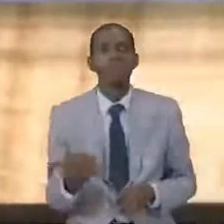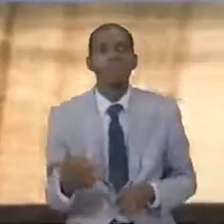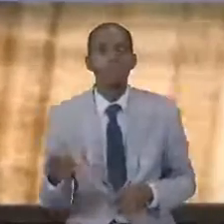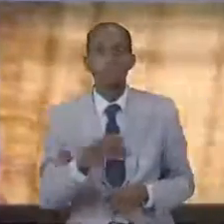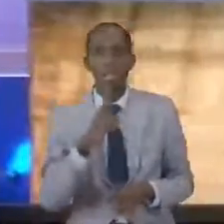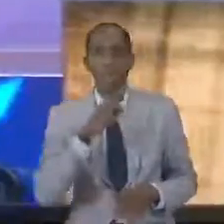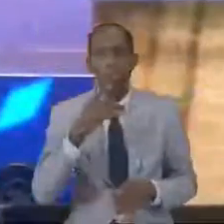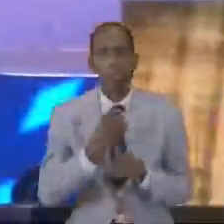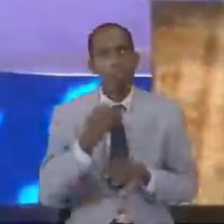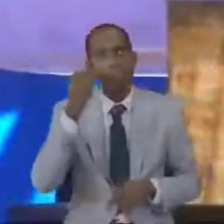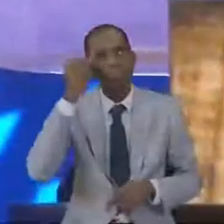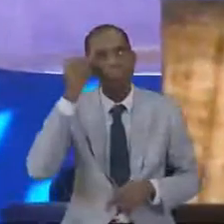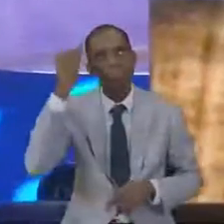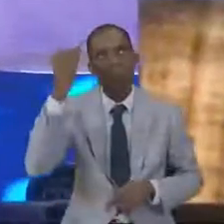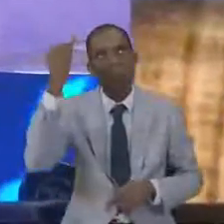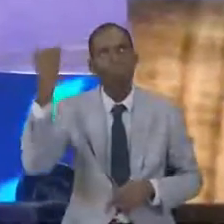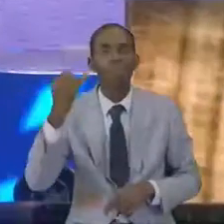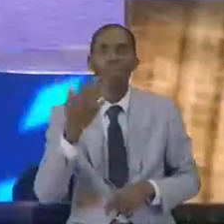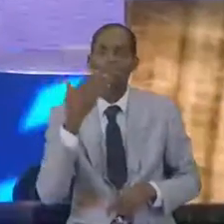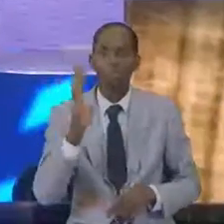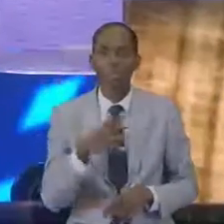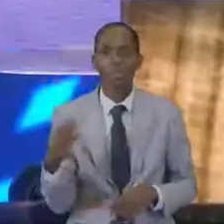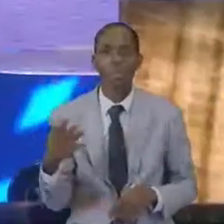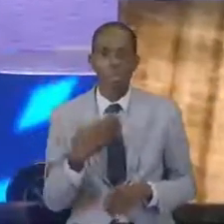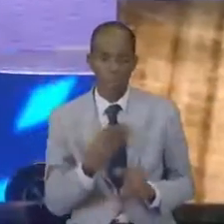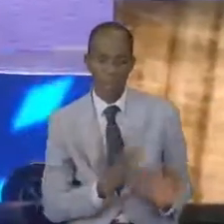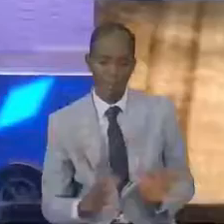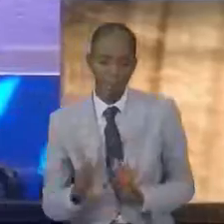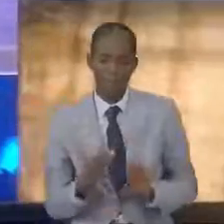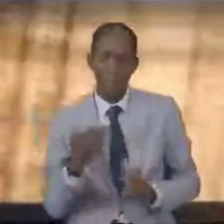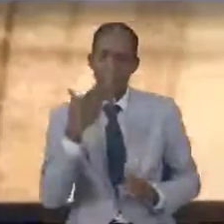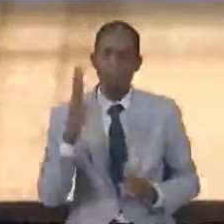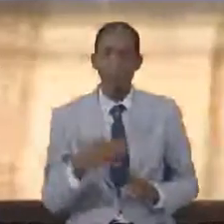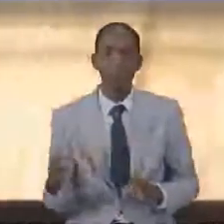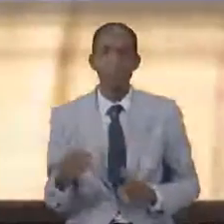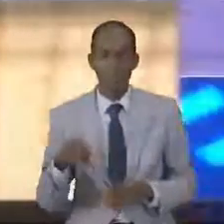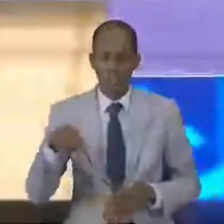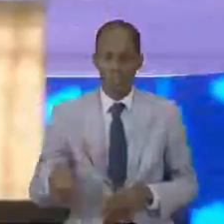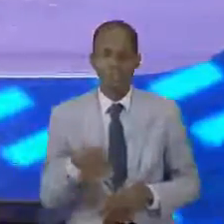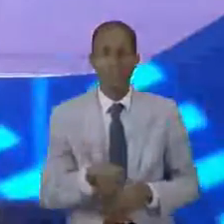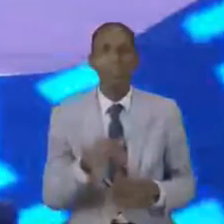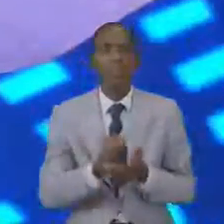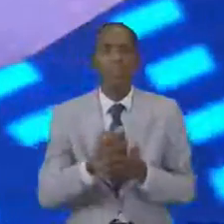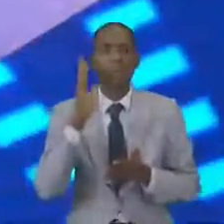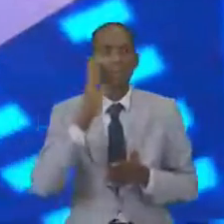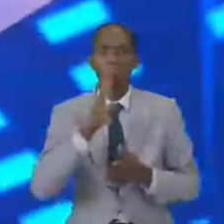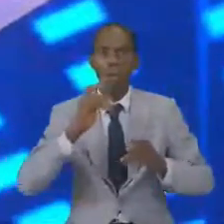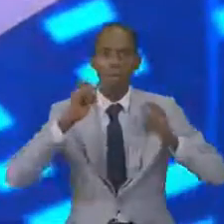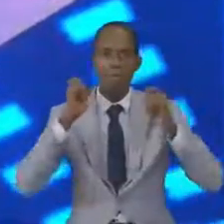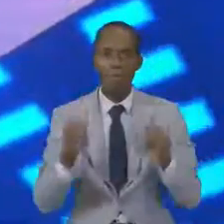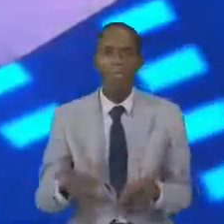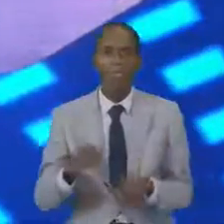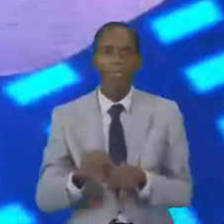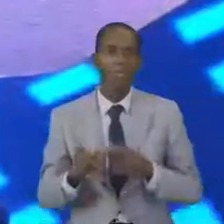dans leur pensée et les imagine des mauvaises choses ils ont des pensées uniques des projets uniques les pierres qui